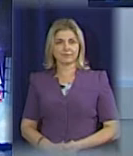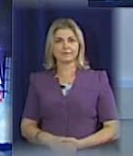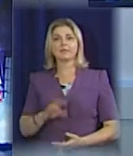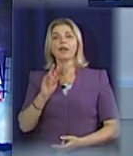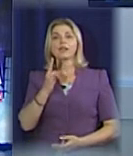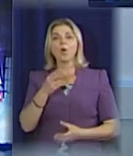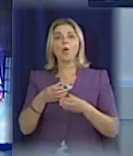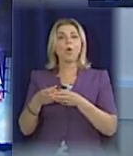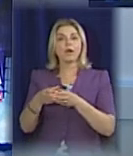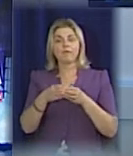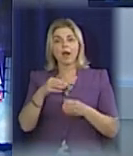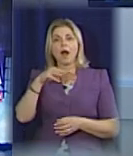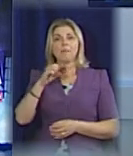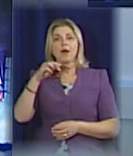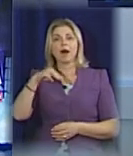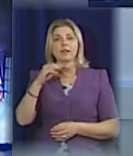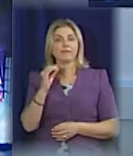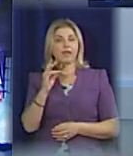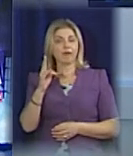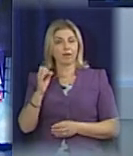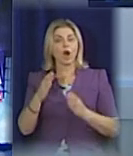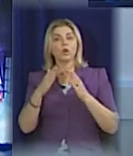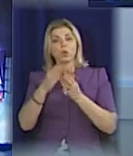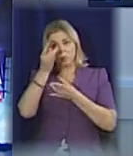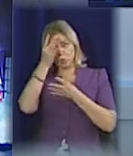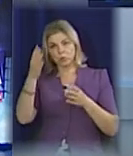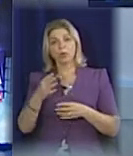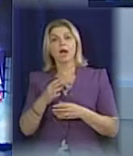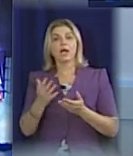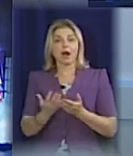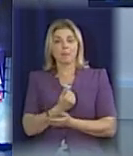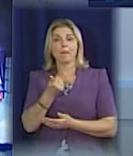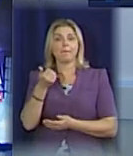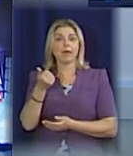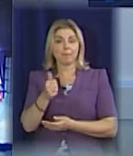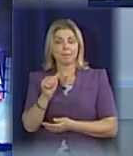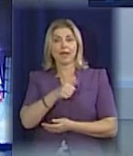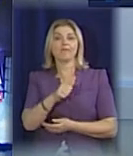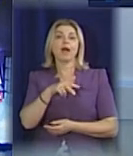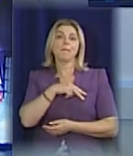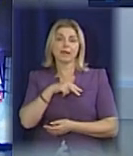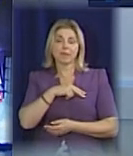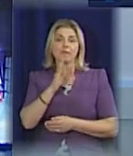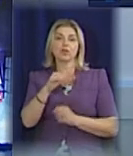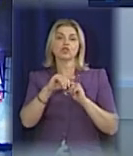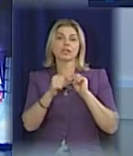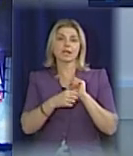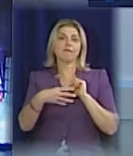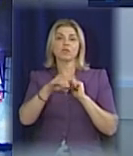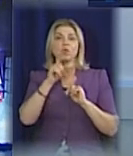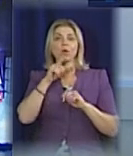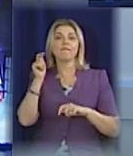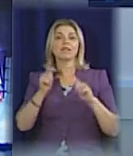миколаївський колектив з Матвіївського будинку культури «Червоняночка» завоював своє перше гран-при у 16-му всеукраїнському